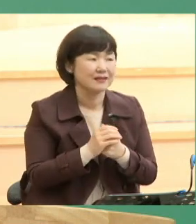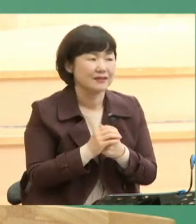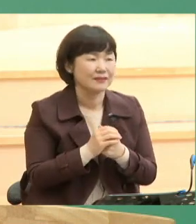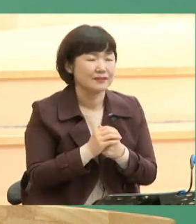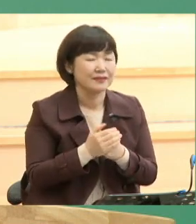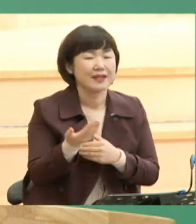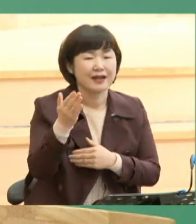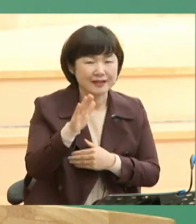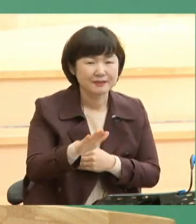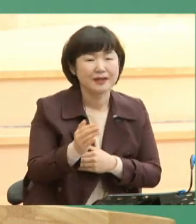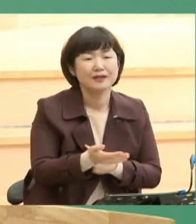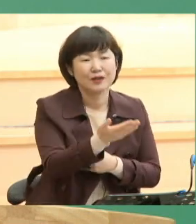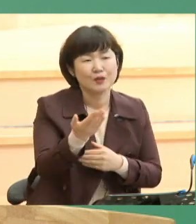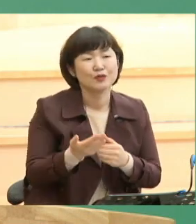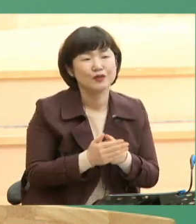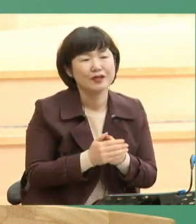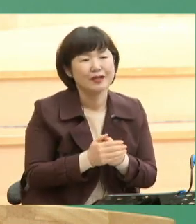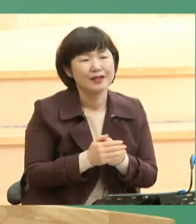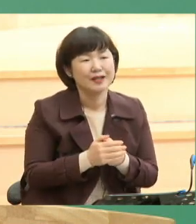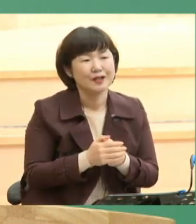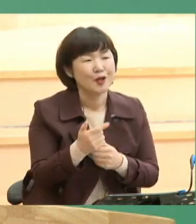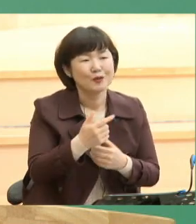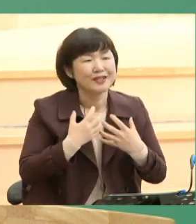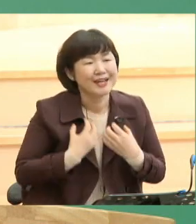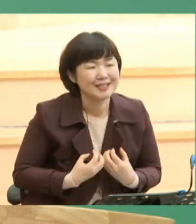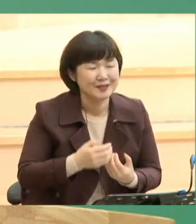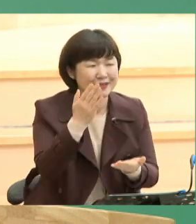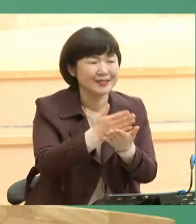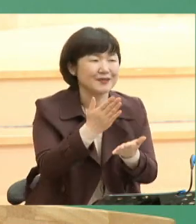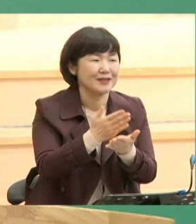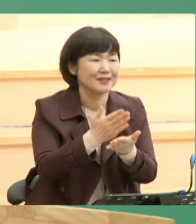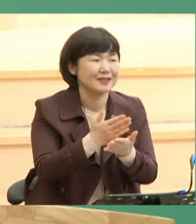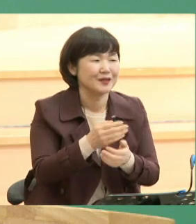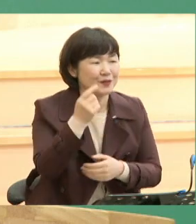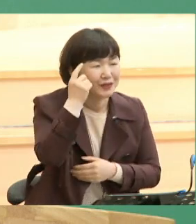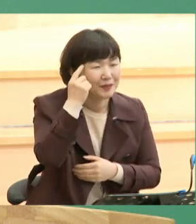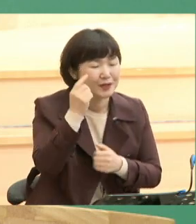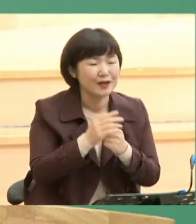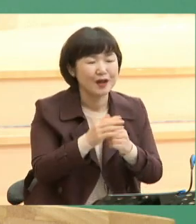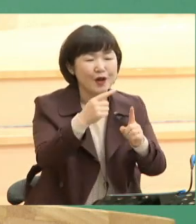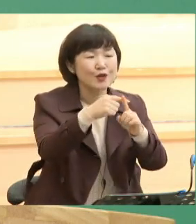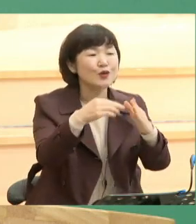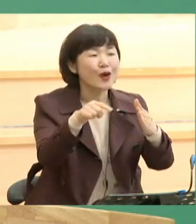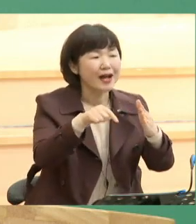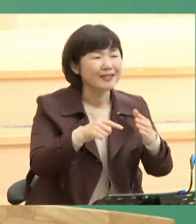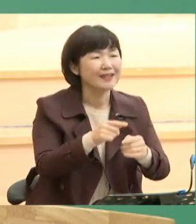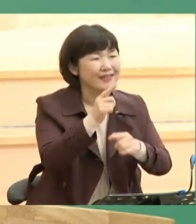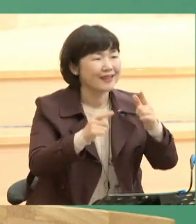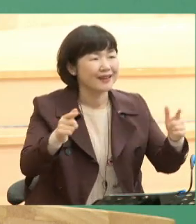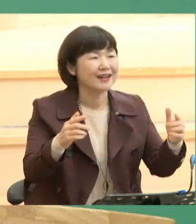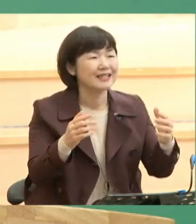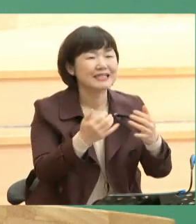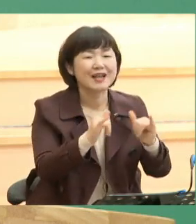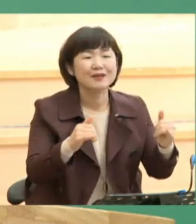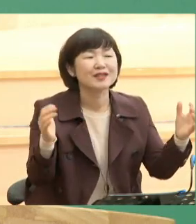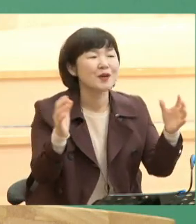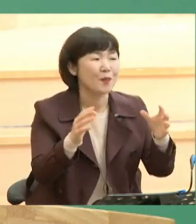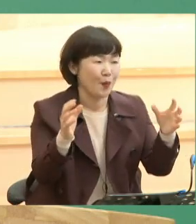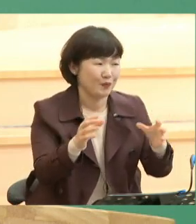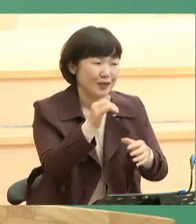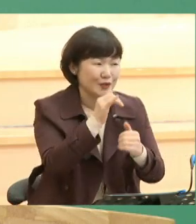여러분 뭐 또 여러분이 낙심할 필요가 없는 것이 말이에요 쾌거 얼마나 다양한 사람들이 모여 씁니까